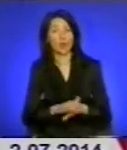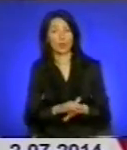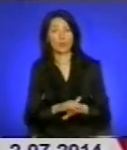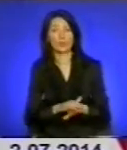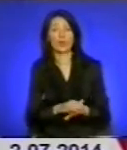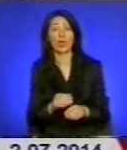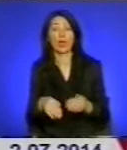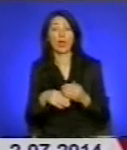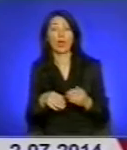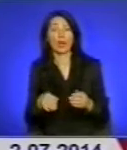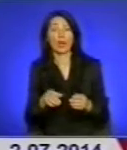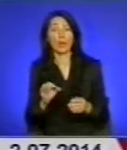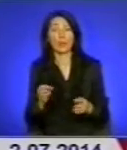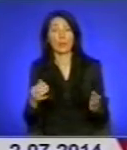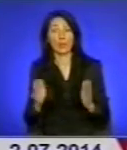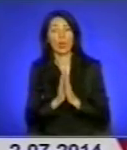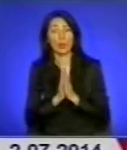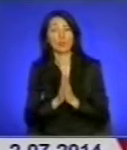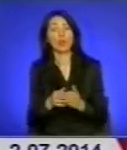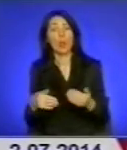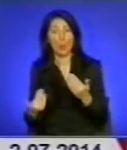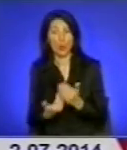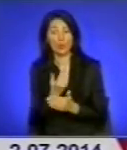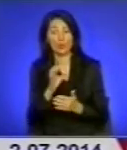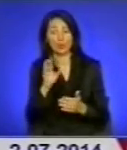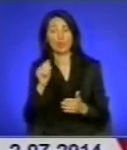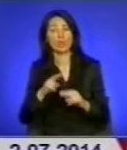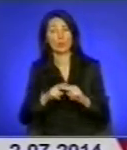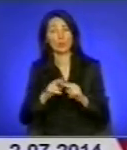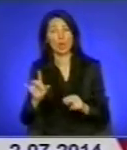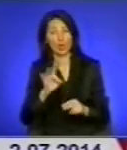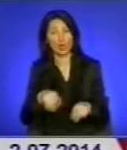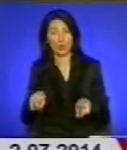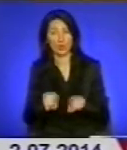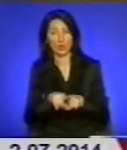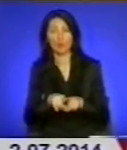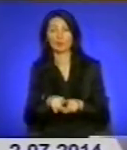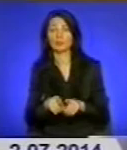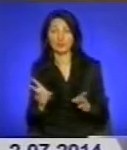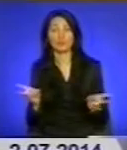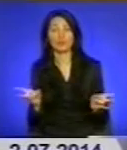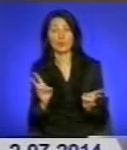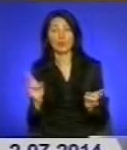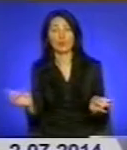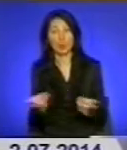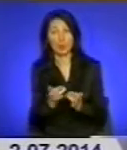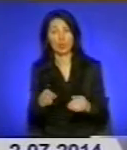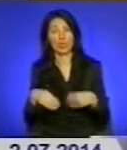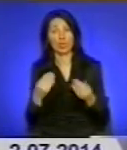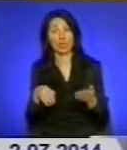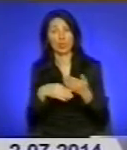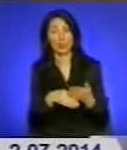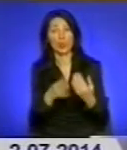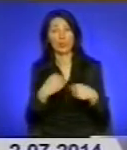органів юстиції просять поновити соціальні паспорти районів також наголосили на необхідності надати допомогу сім'ям з Криму та південно-східних